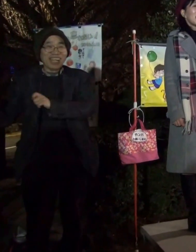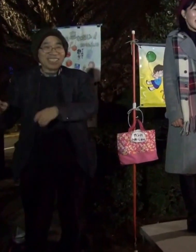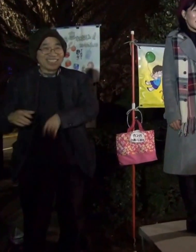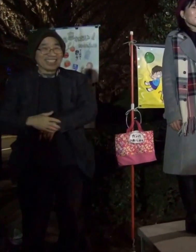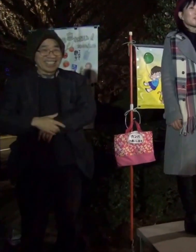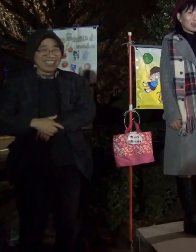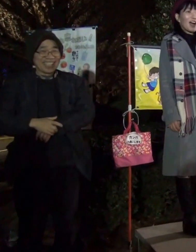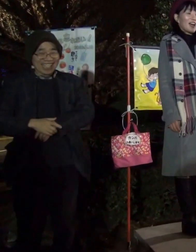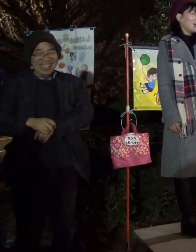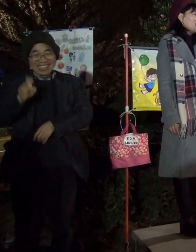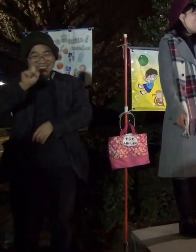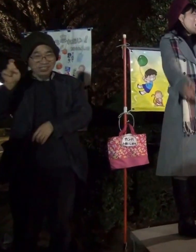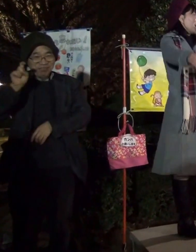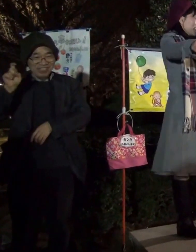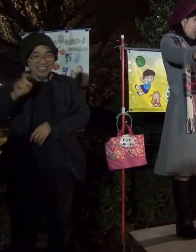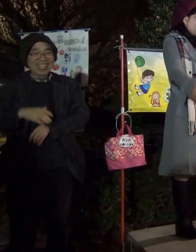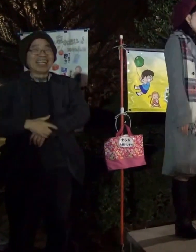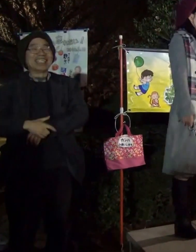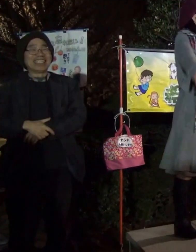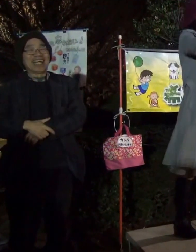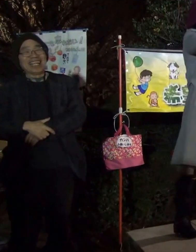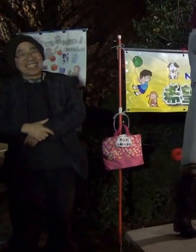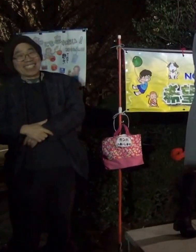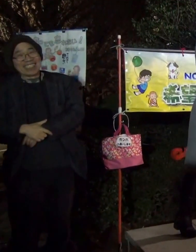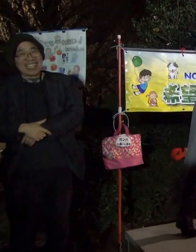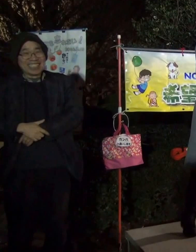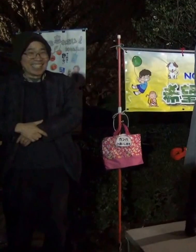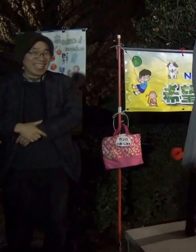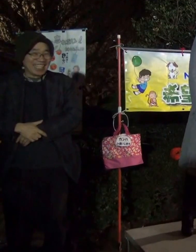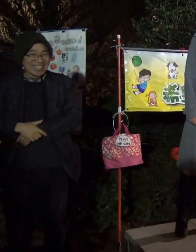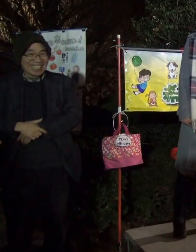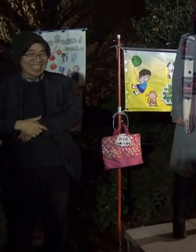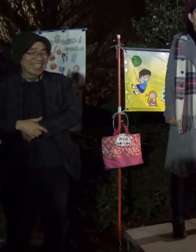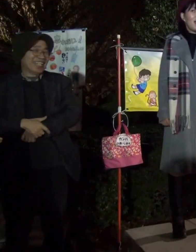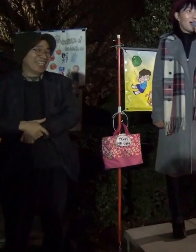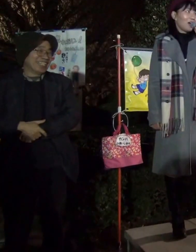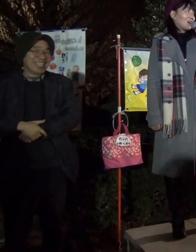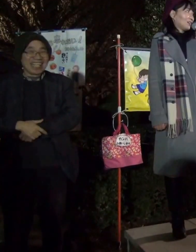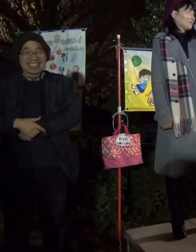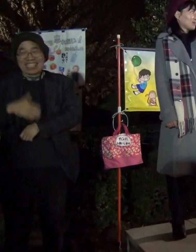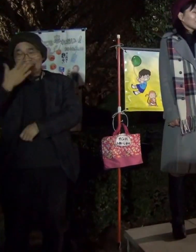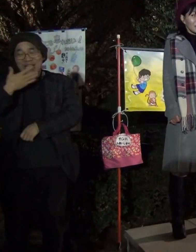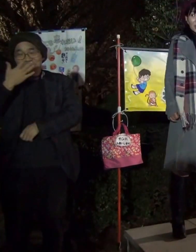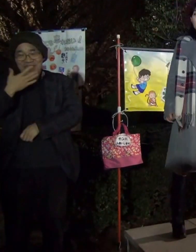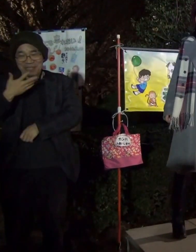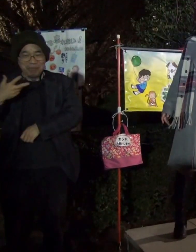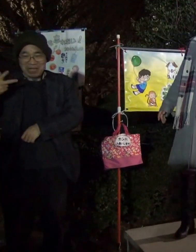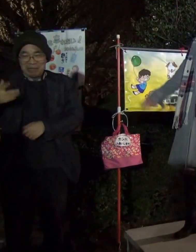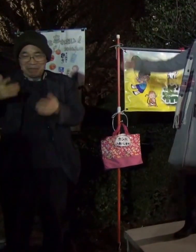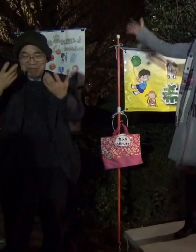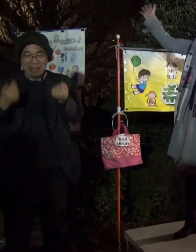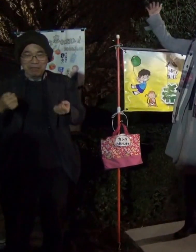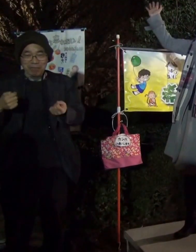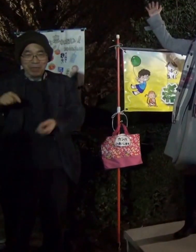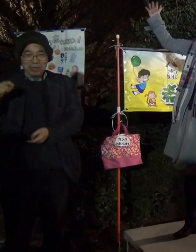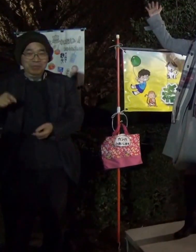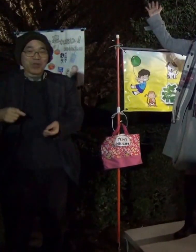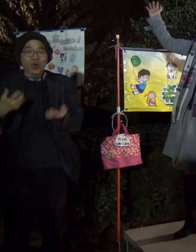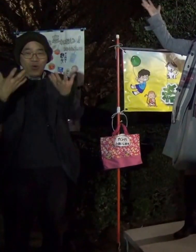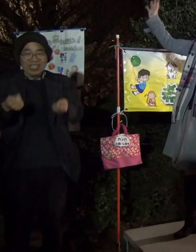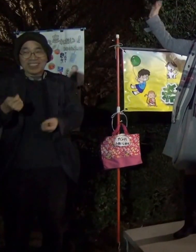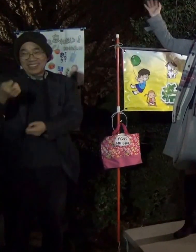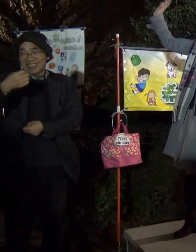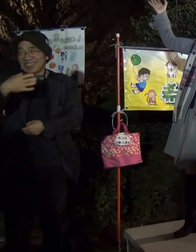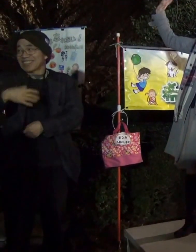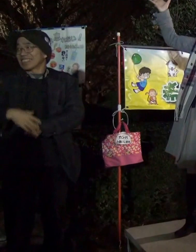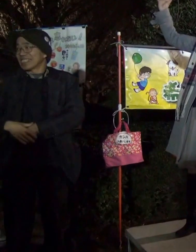ょうど 10分、ね、10分ほらね、佐藤さんが早くやめろって言ってるじゃないですか。タイムキープ が向こうの方が厳しいんだよ、 はい、自転車隊さんよろしくお願い